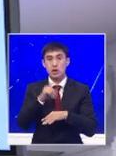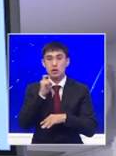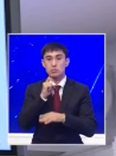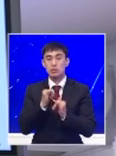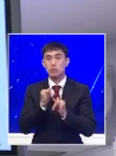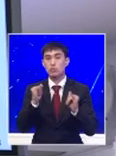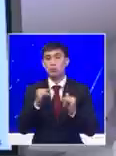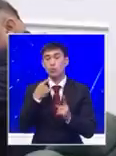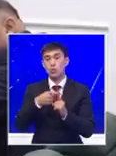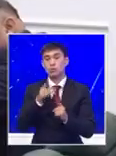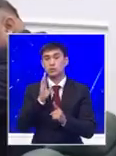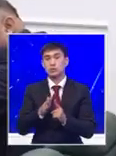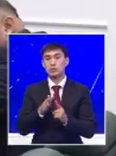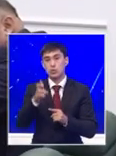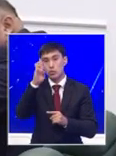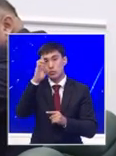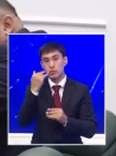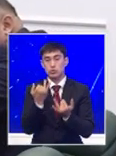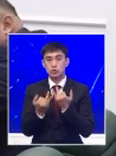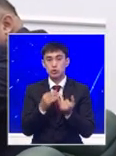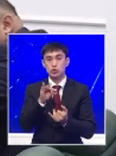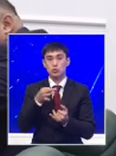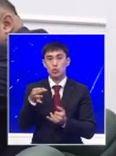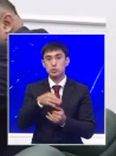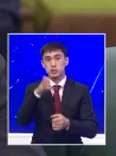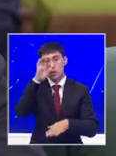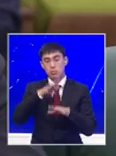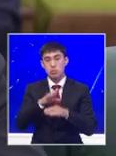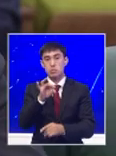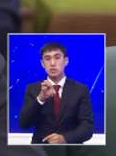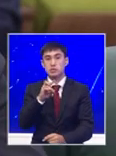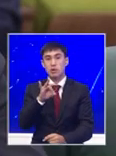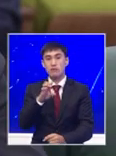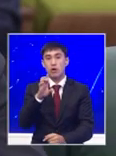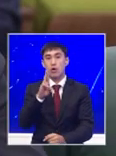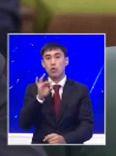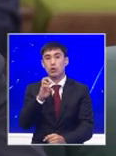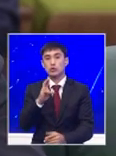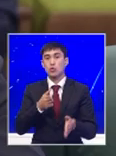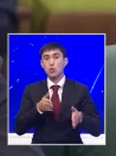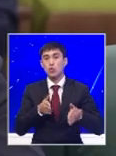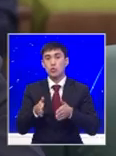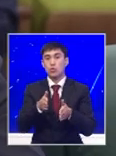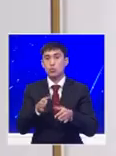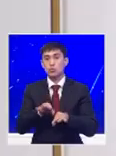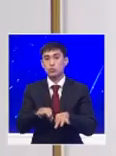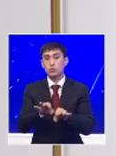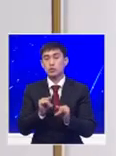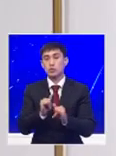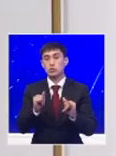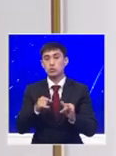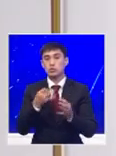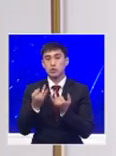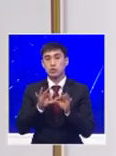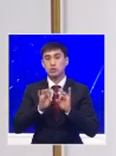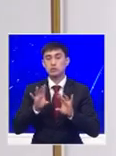экономикасының дамуының оң әсер етеді. Үкімет отырысында Жетісу облысының әкімі Бейбіт Исабаев қорғас көлік торабын кеңейту шаралары туралы